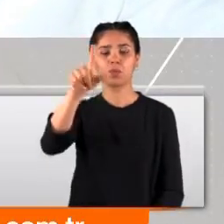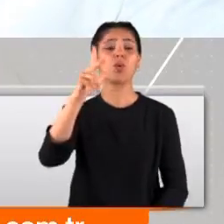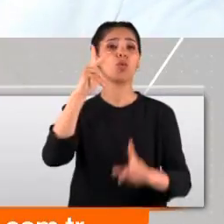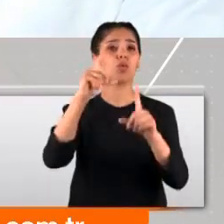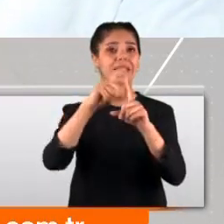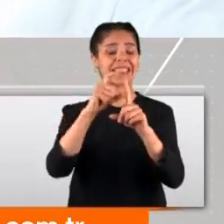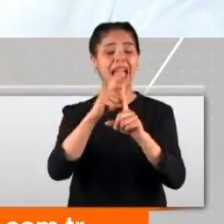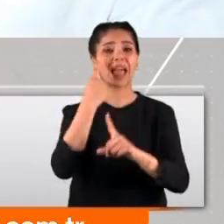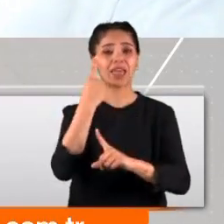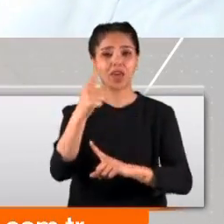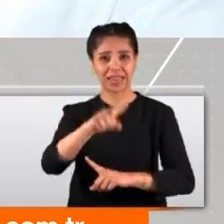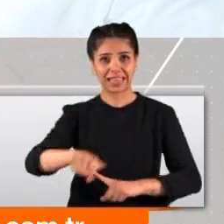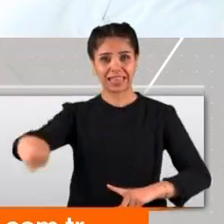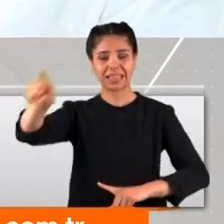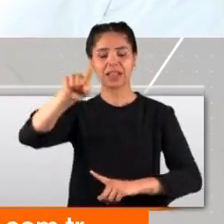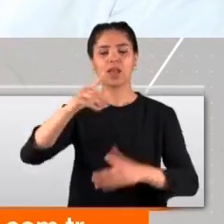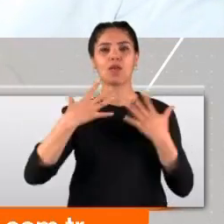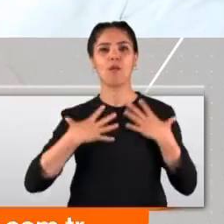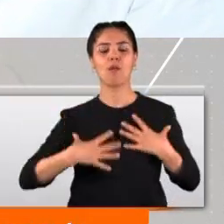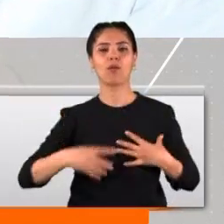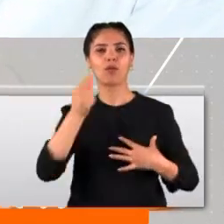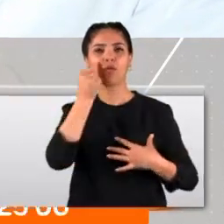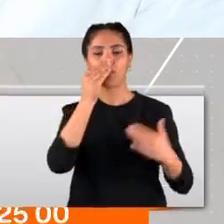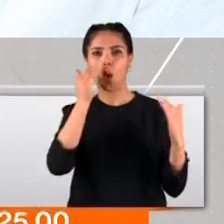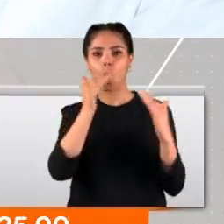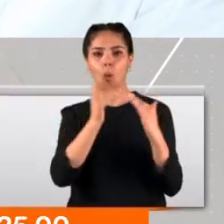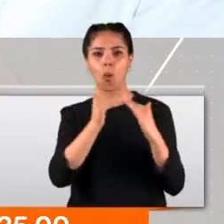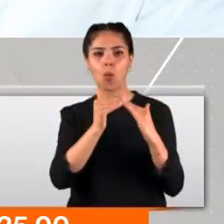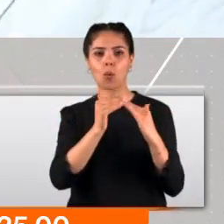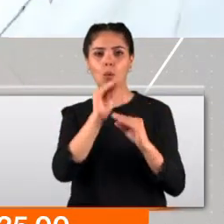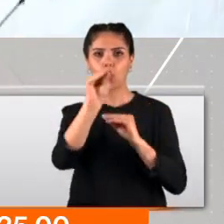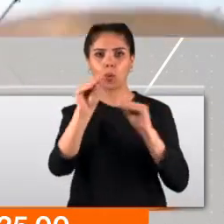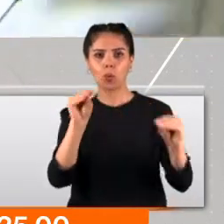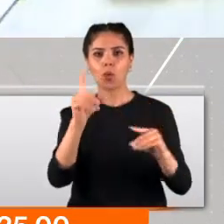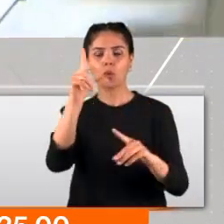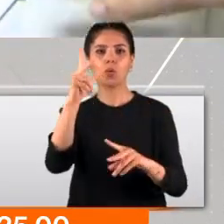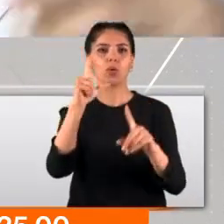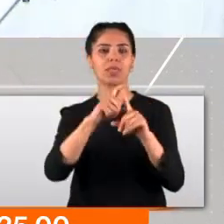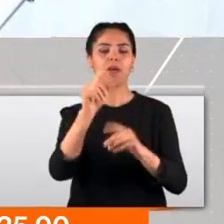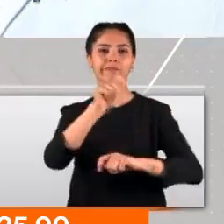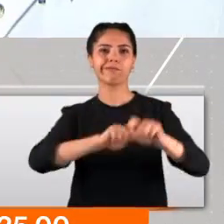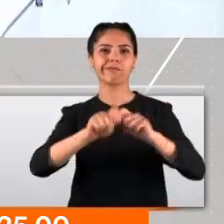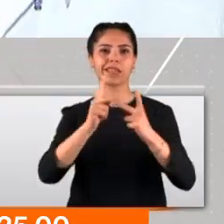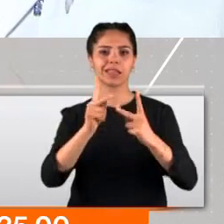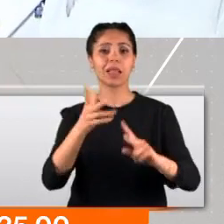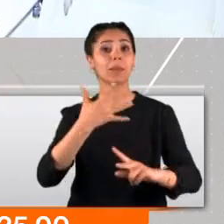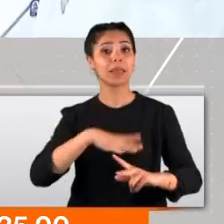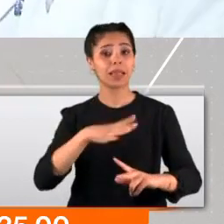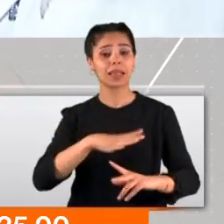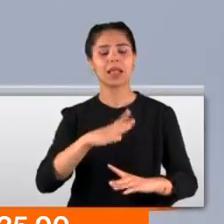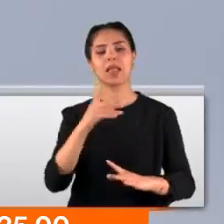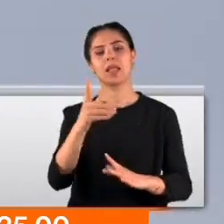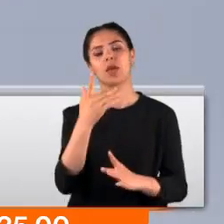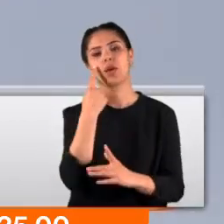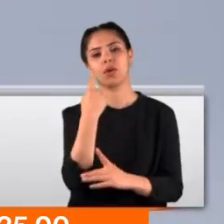içerisinde Eğer siz vücutla uyumlu malzeme ve hücrede koyabilir ve üç boyutlu inşa edebilirsiniz istediğiniz herhangi